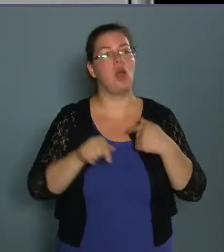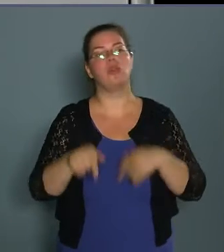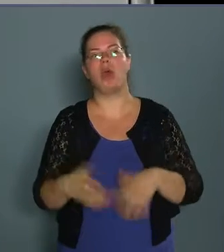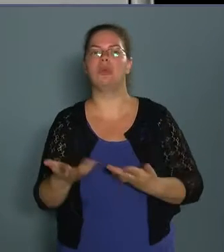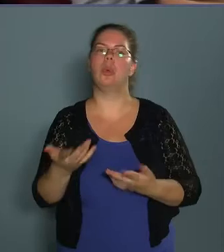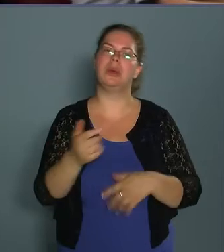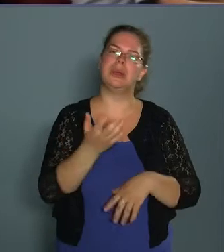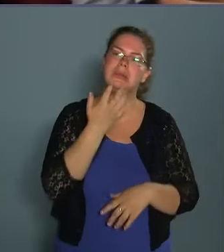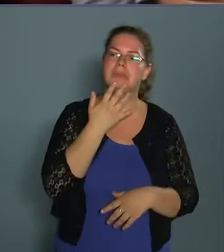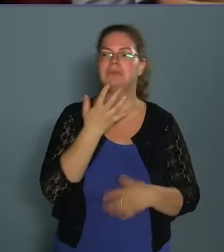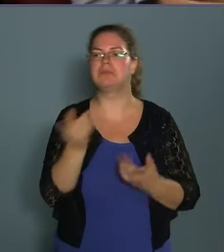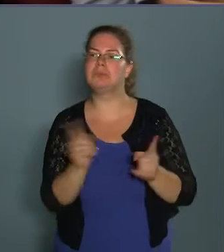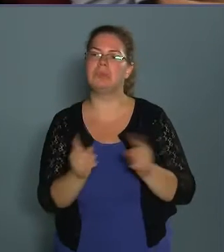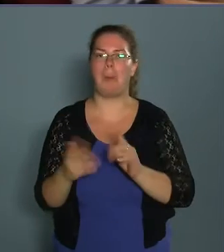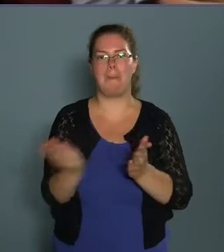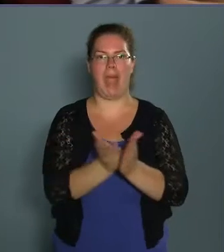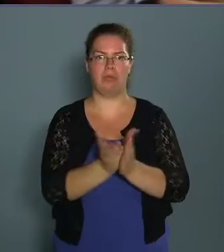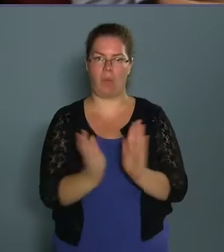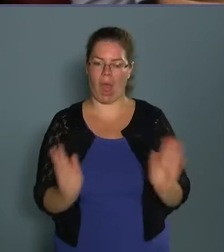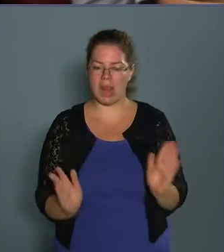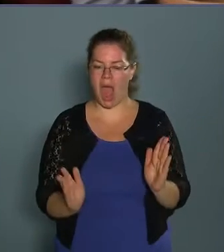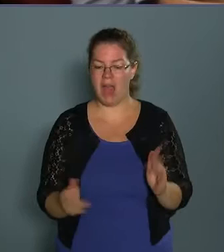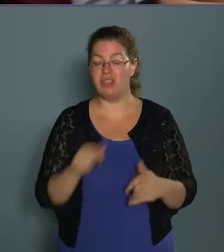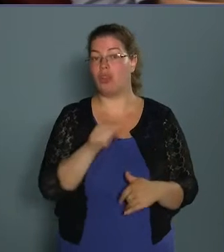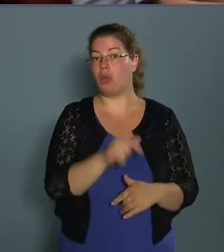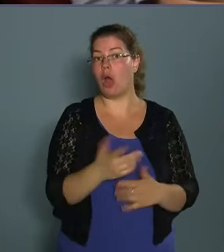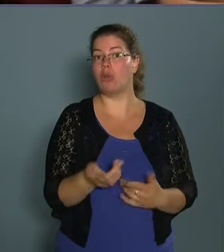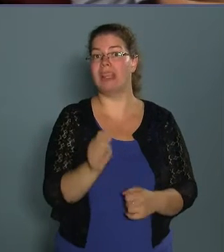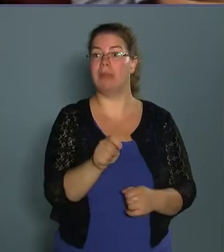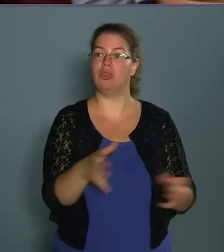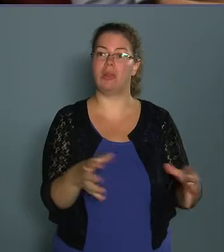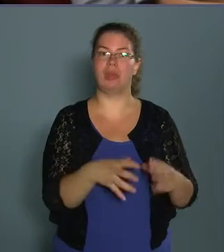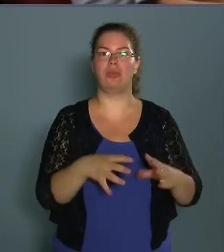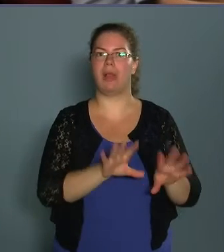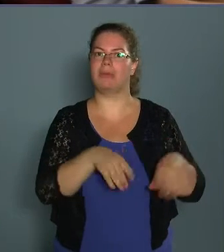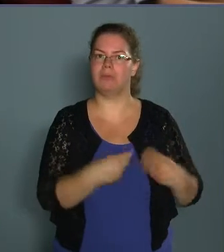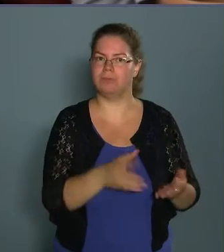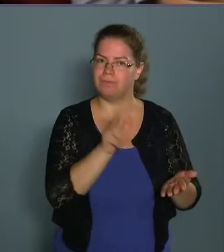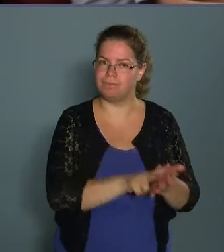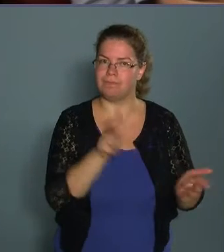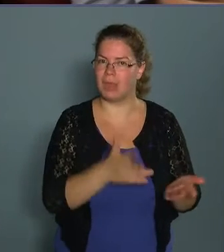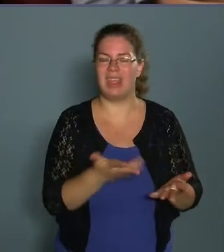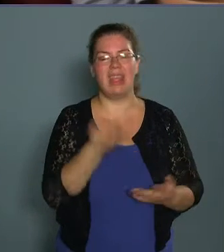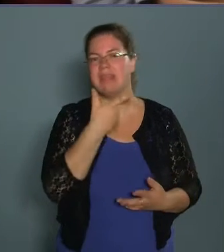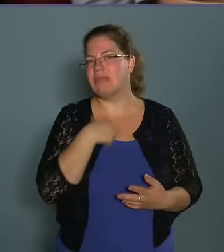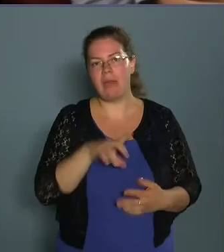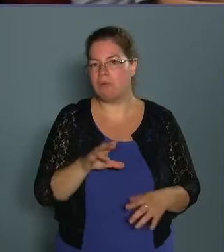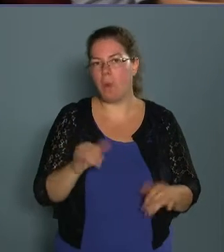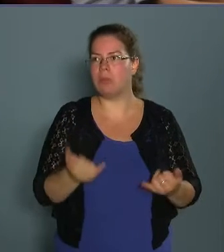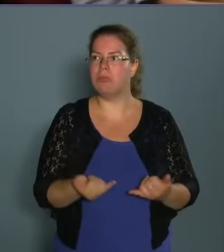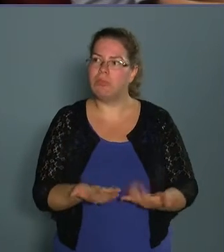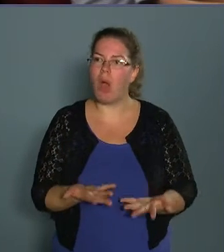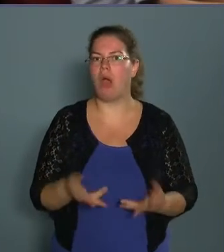akkori igényeknek, viszonyoknak jobban megfeleltek, és azt az akkori képviselőtestület fogadta el, tehát nem volt baj, hogy ezt